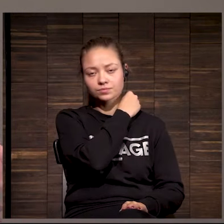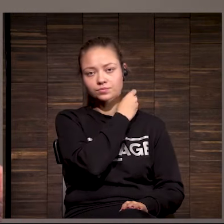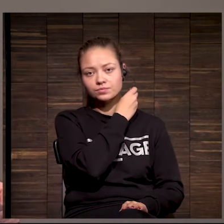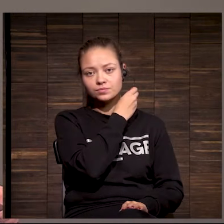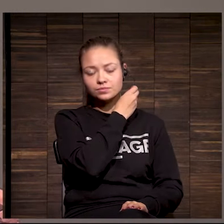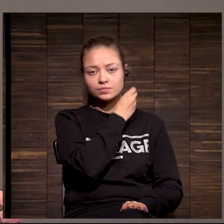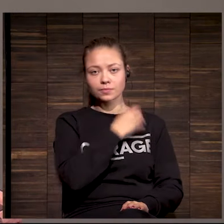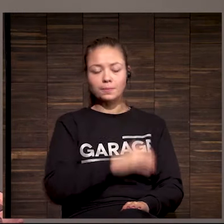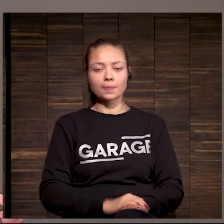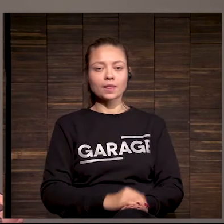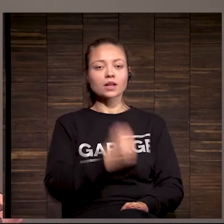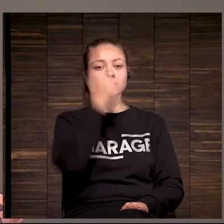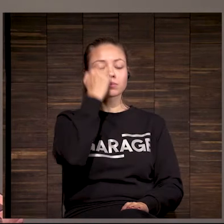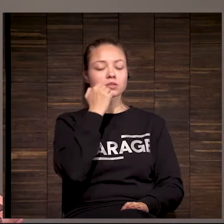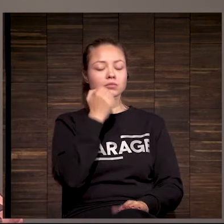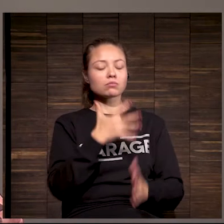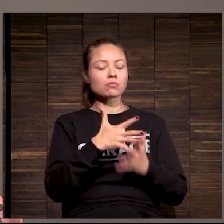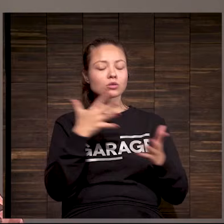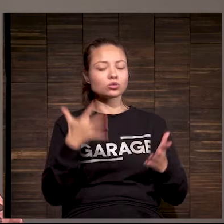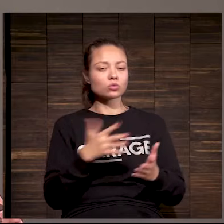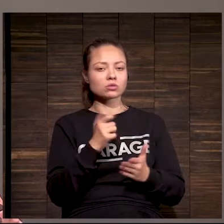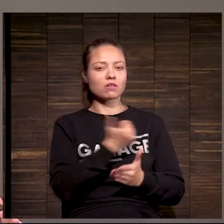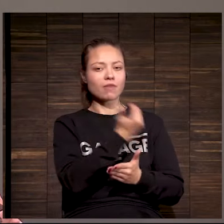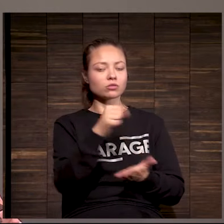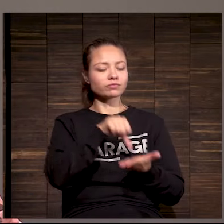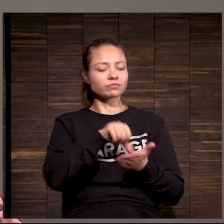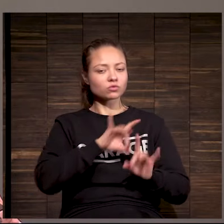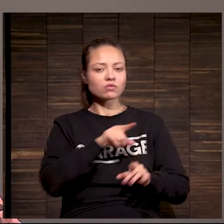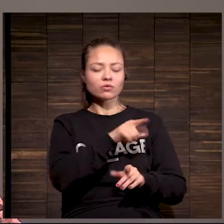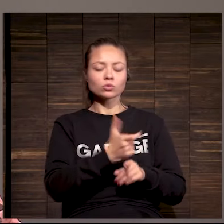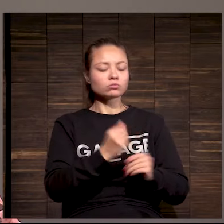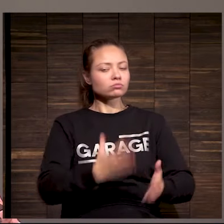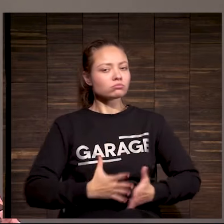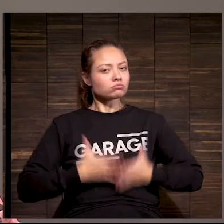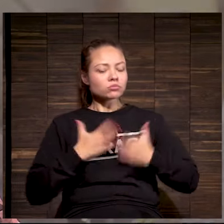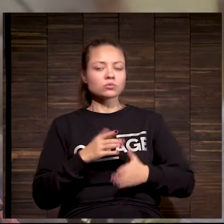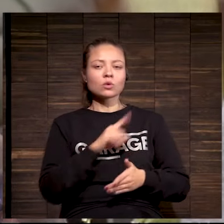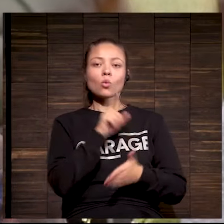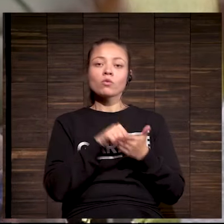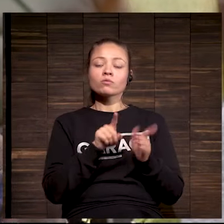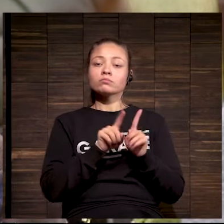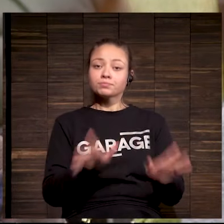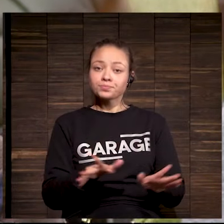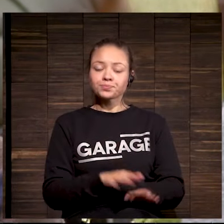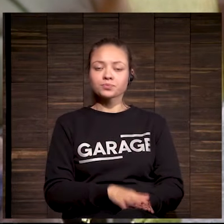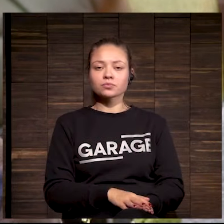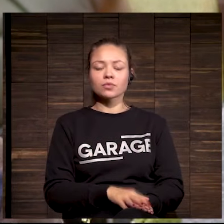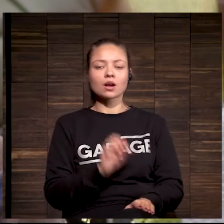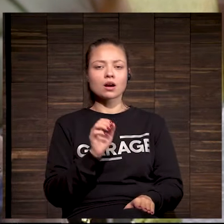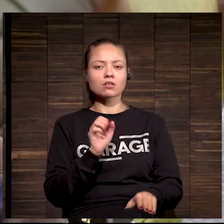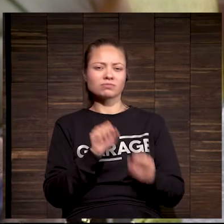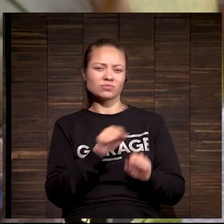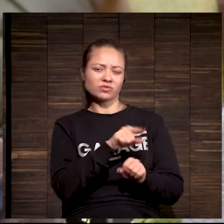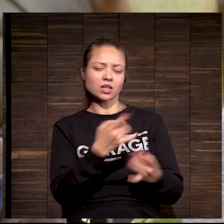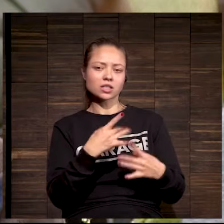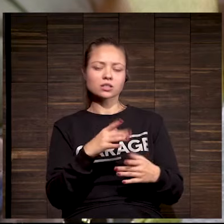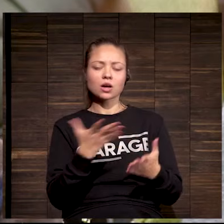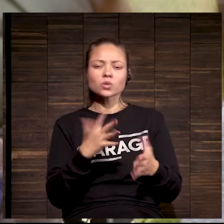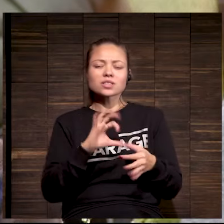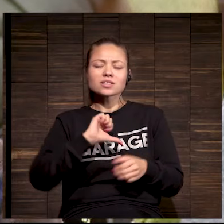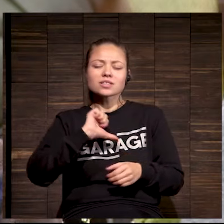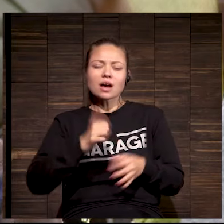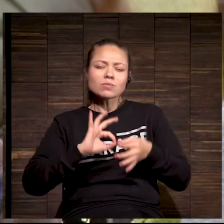спасибо вам большое за вашу выступлению и очень вдохновляете вопрос такой может быть вы расскажете какой не самые